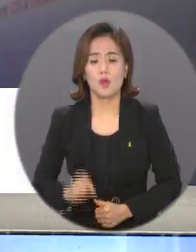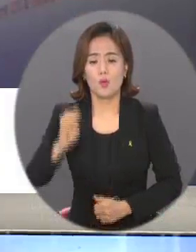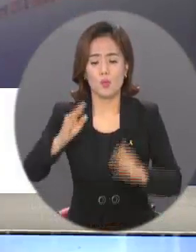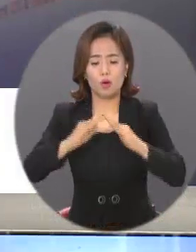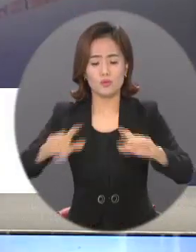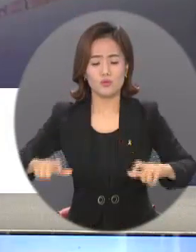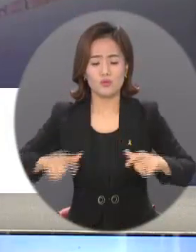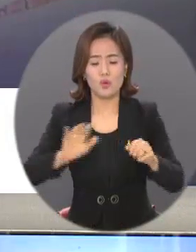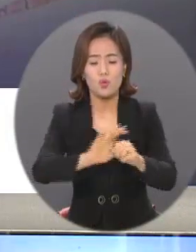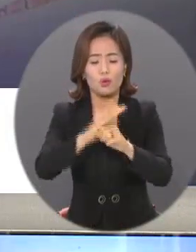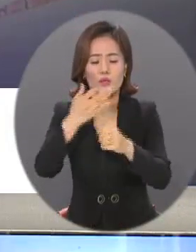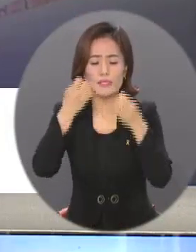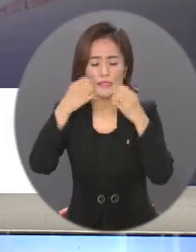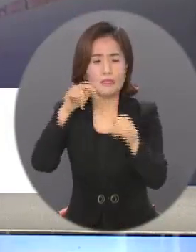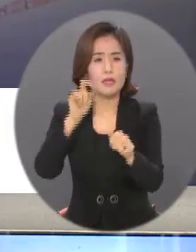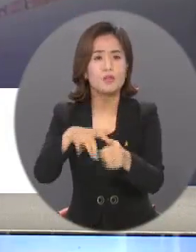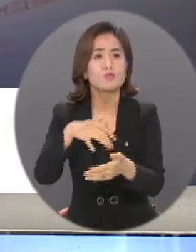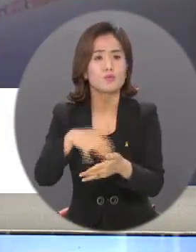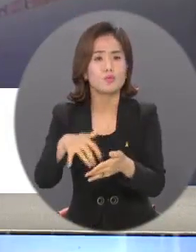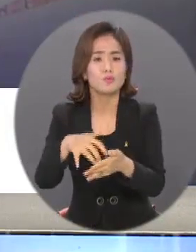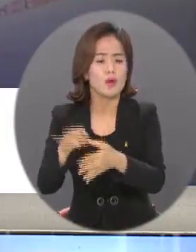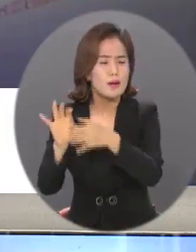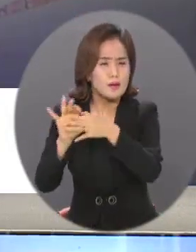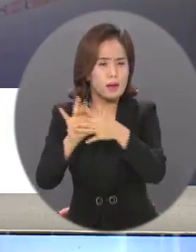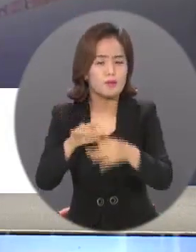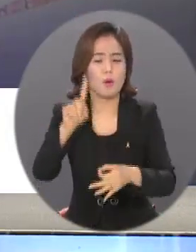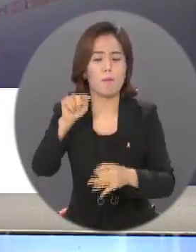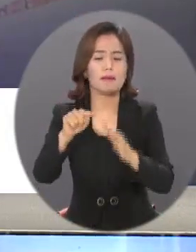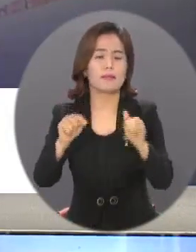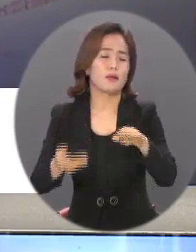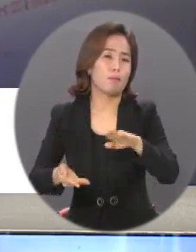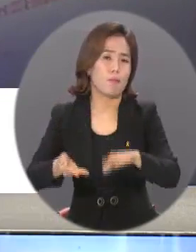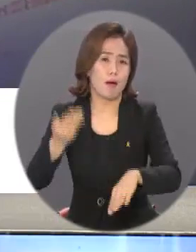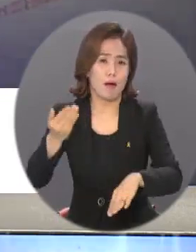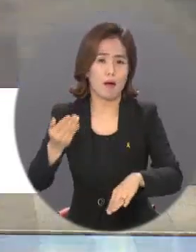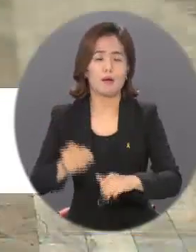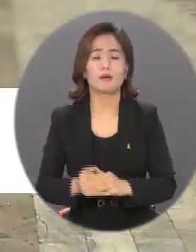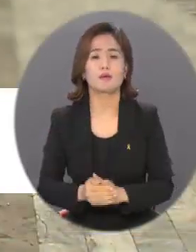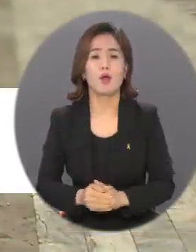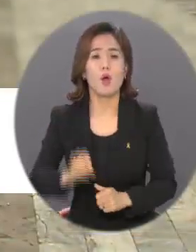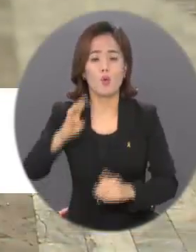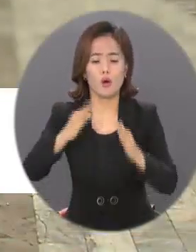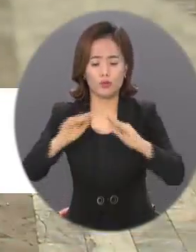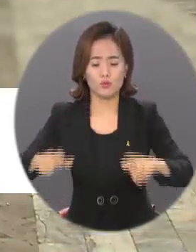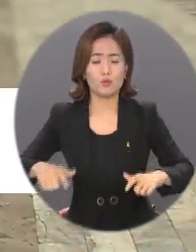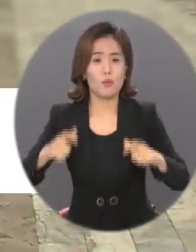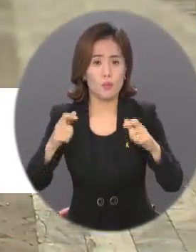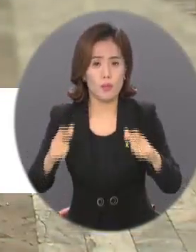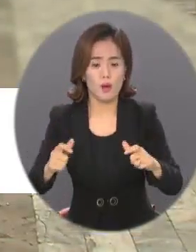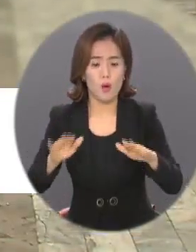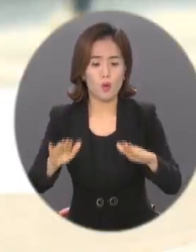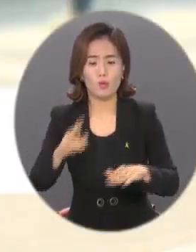광주 전남 코로나19 신규 확진자가 연일 만 명대를 기록하고 있습니다. 광주 전남에